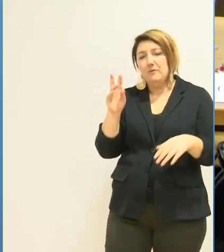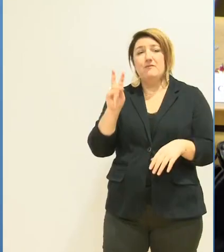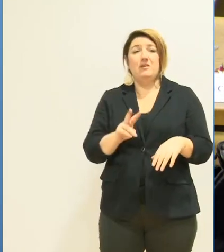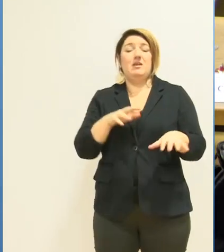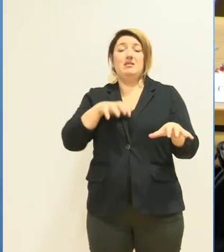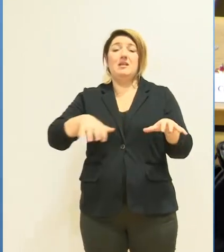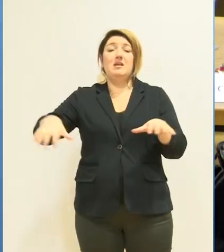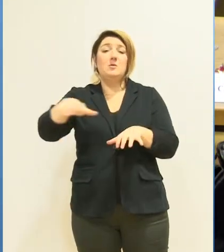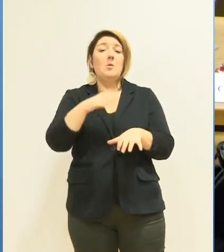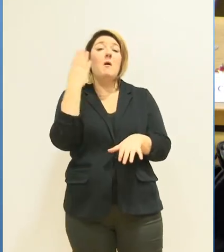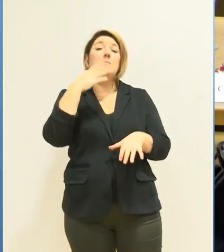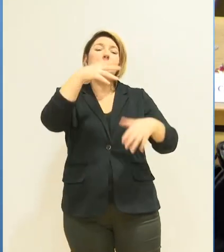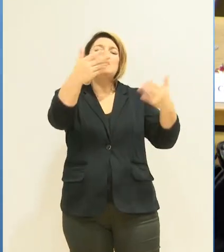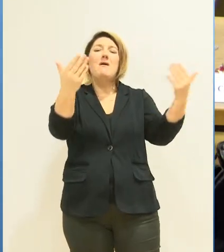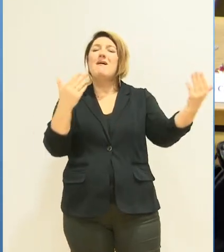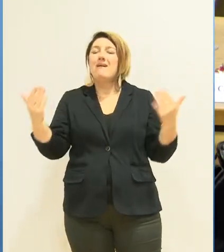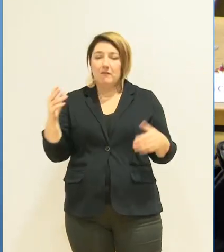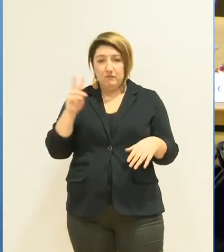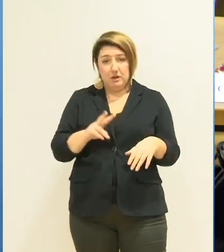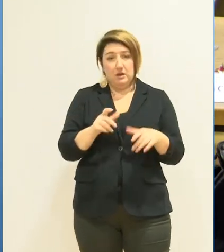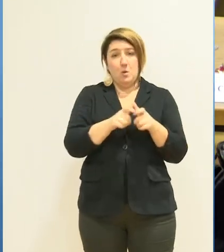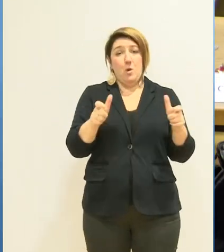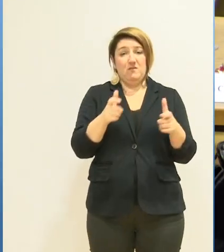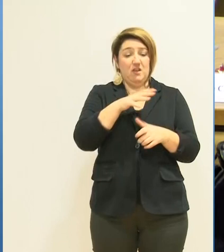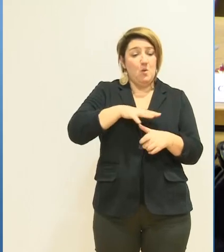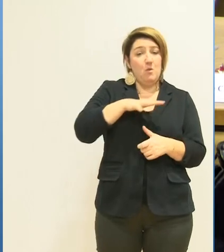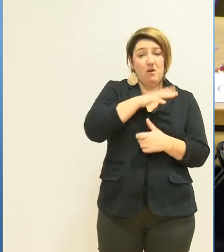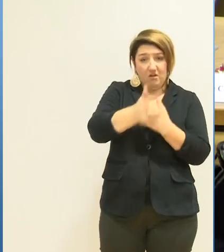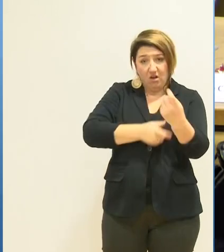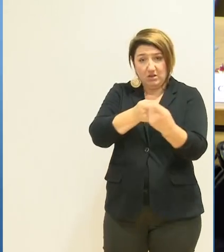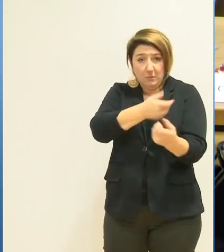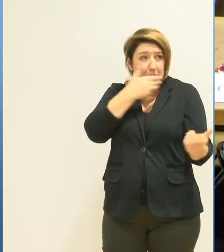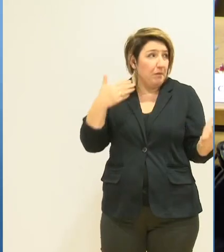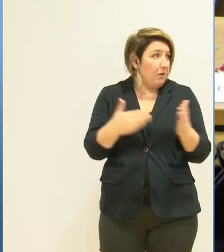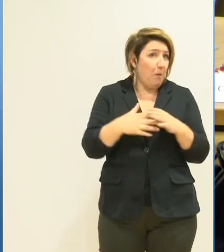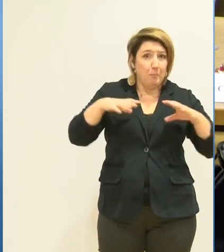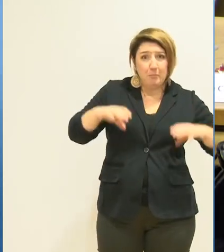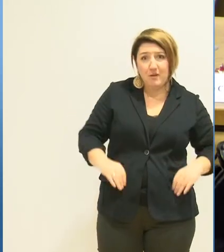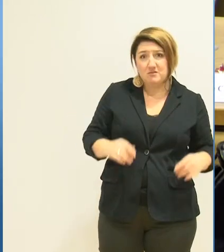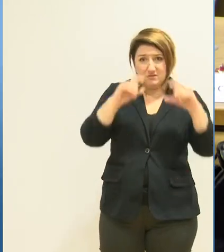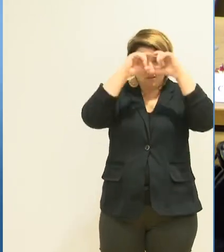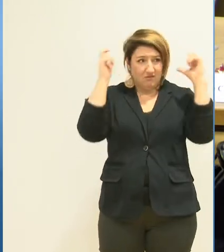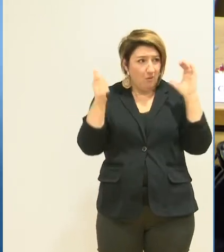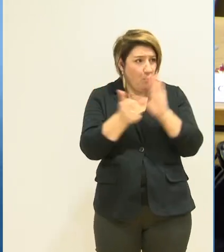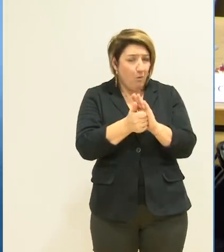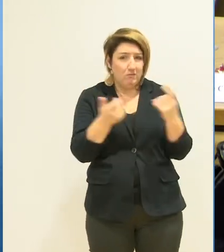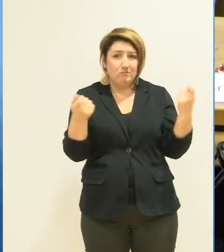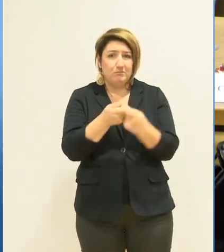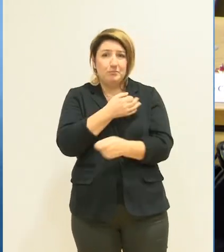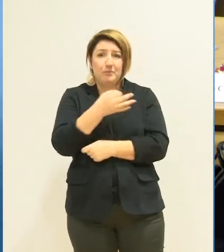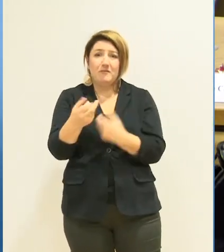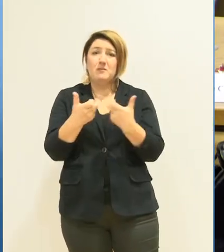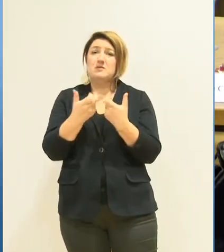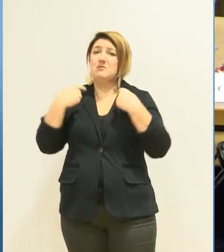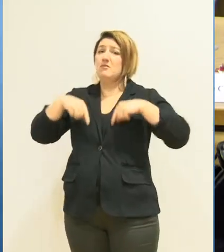ce sont ces mêmes collectivités locales qui sont le mieux adapté pour répondre aux défis d'aujourd'hui et de demain ainsi alors que le pays tarde à